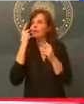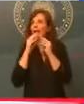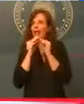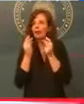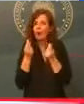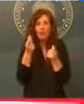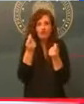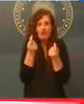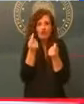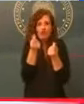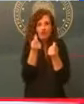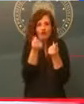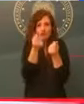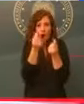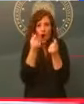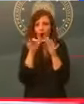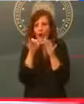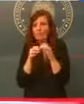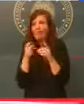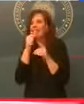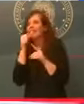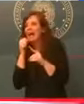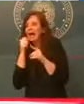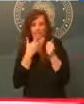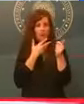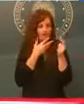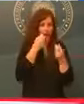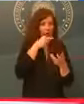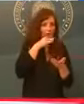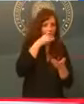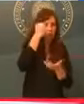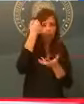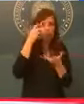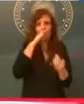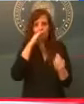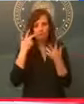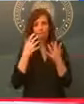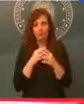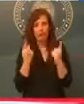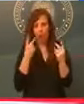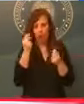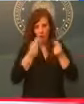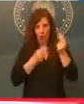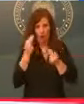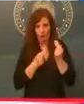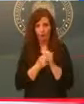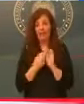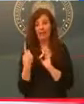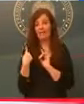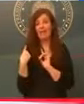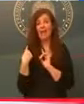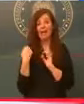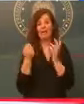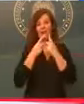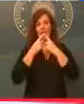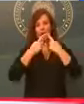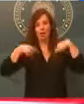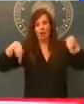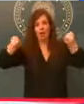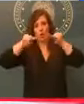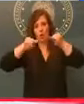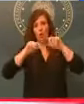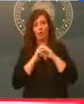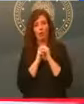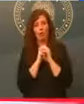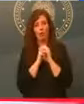sono i ragionevoli fabbisogni. Ieri c'è stata una riunione in cui abbiamo con i rappresentanti della